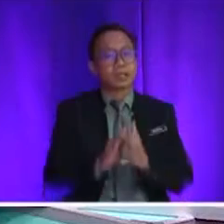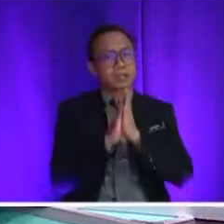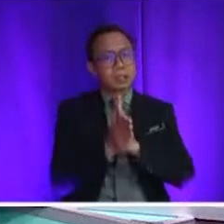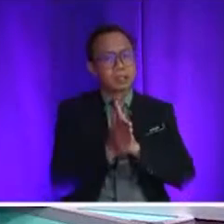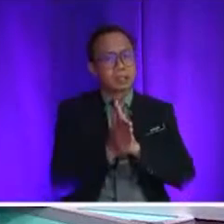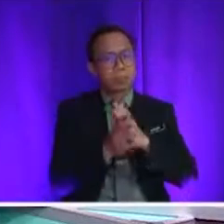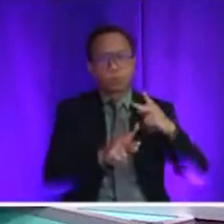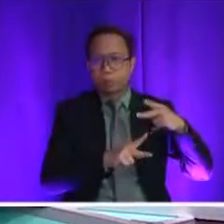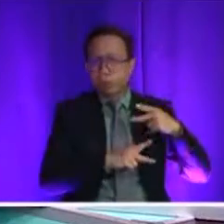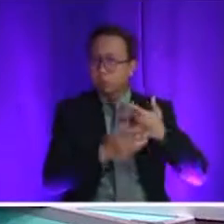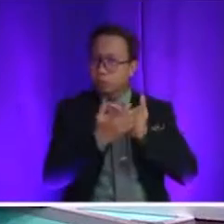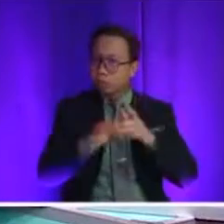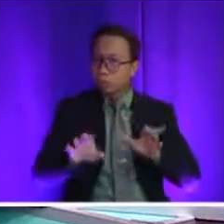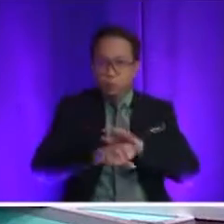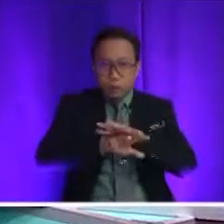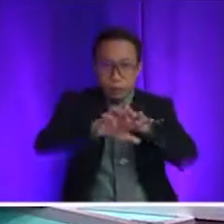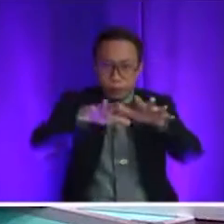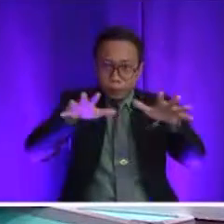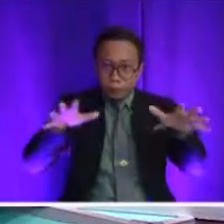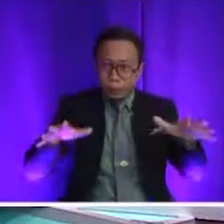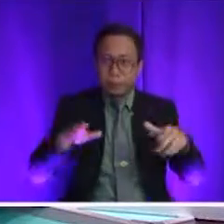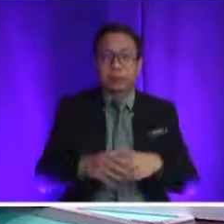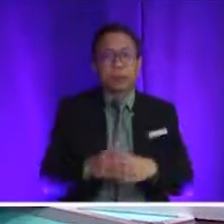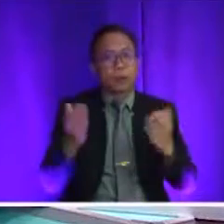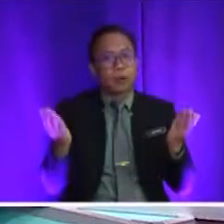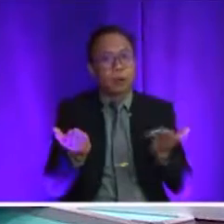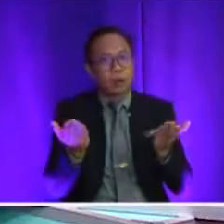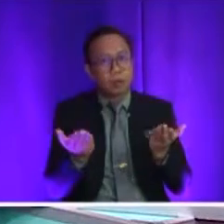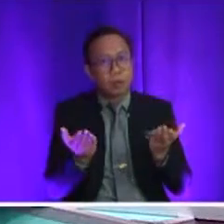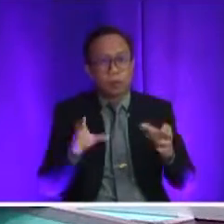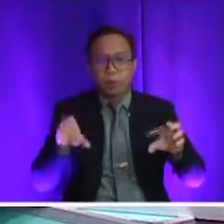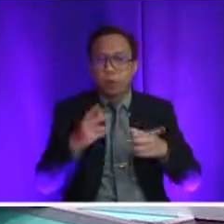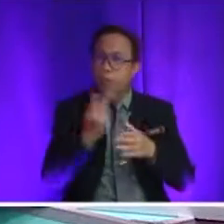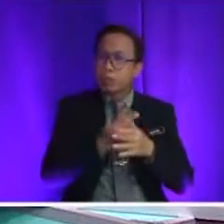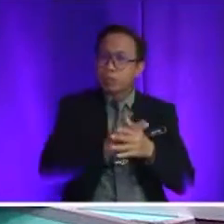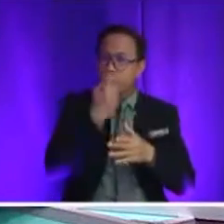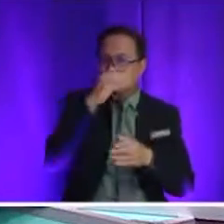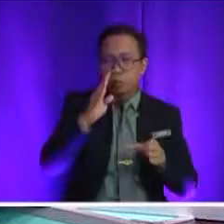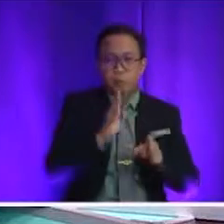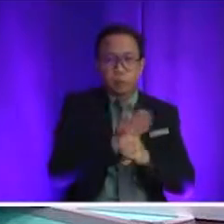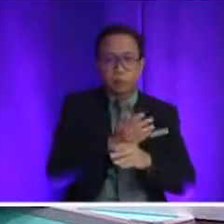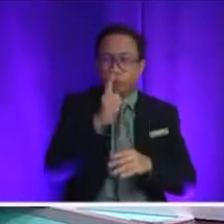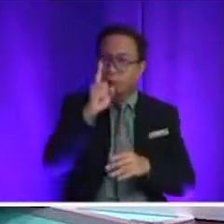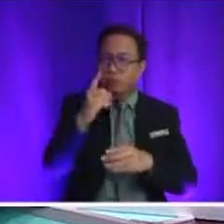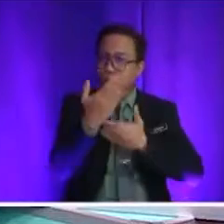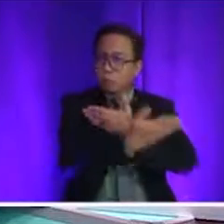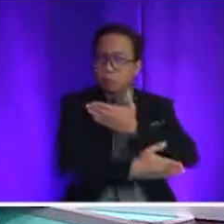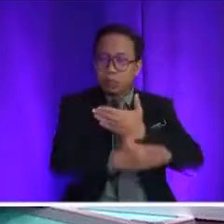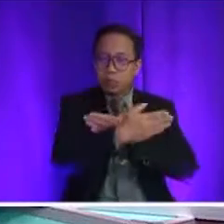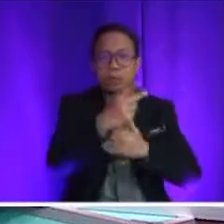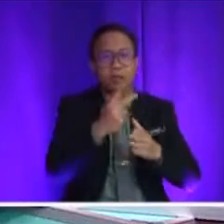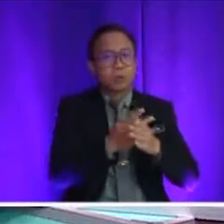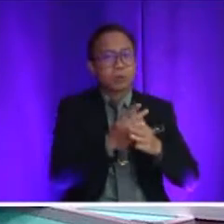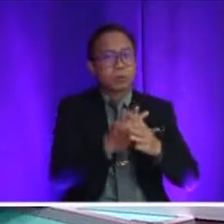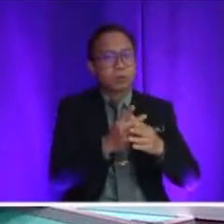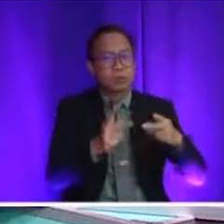komunis telah menyebarkan pengaruhnya dan membuat kekacauan untuk membentuk sebuah negara komunis di Tanah